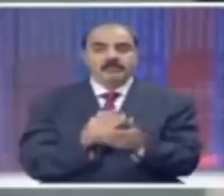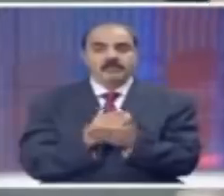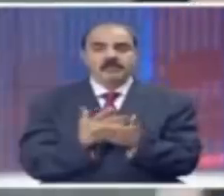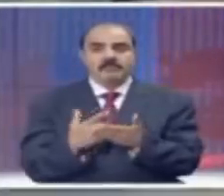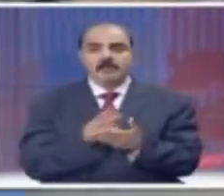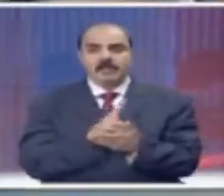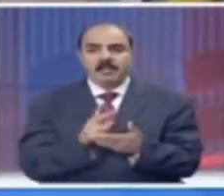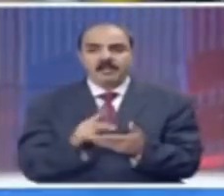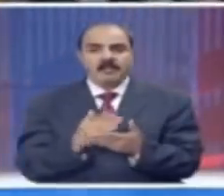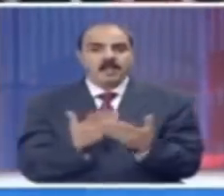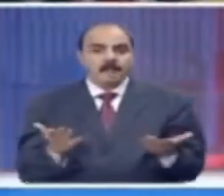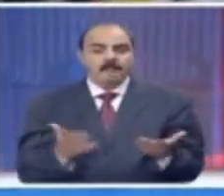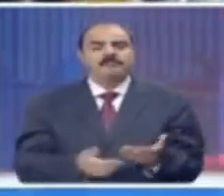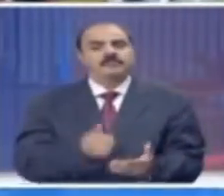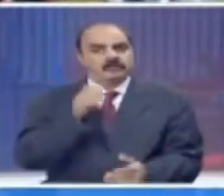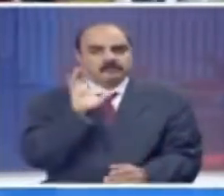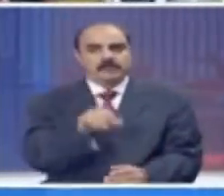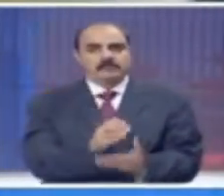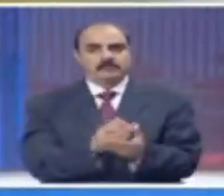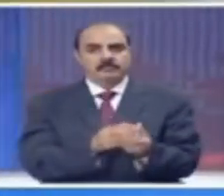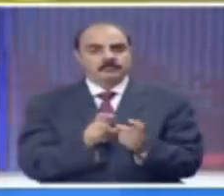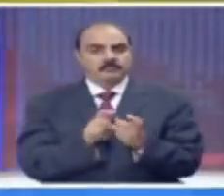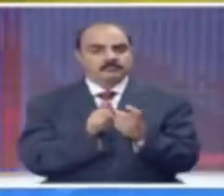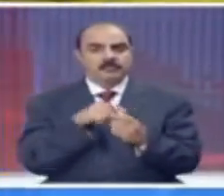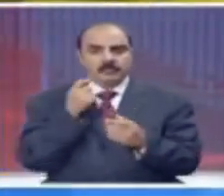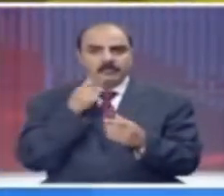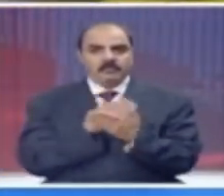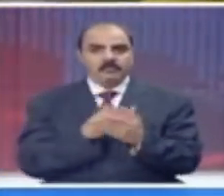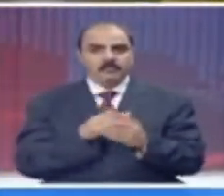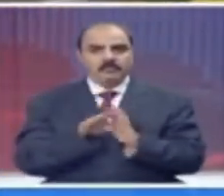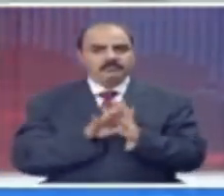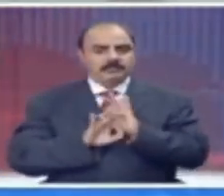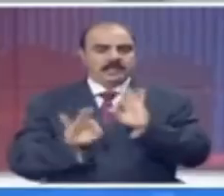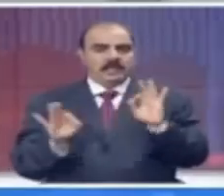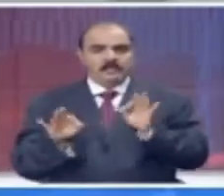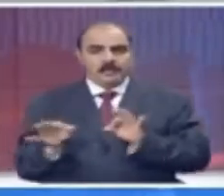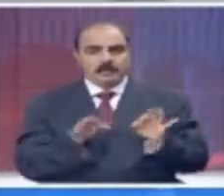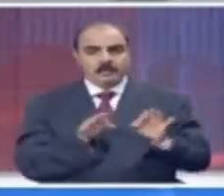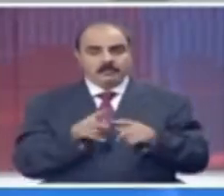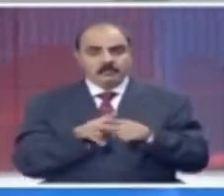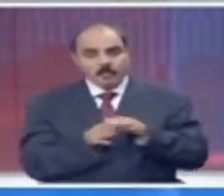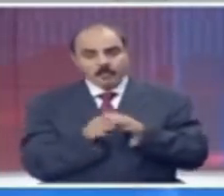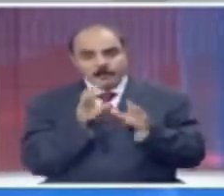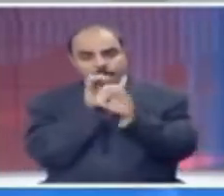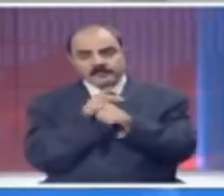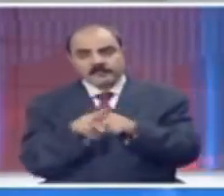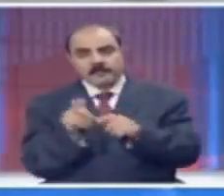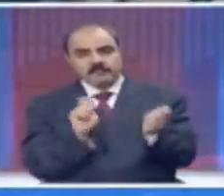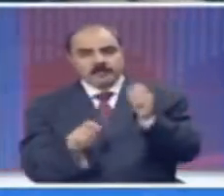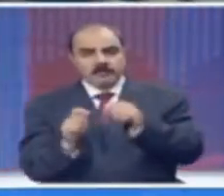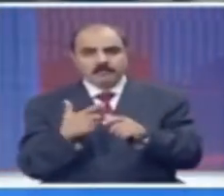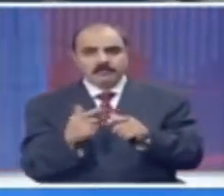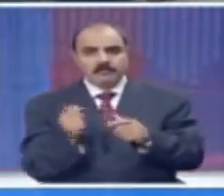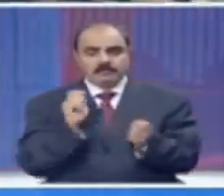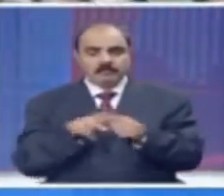الأسلحة والذخائر غير المرخصة بقطاع مكافحة المخدرات والجريمة المنظمة في ضبط ورشة غير مرخصة لتصنيع